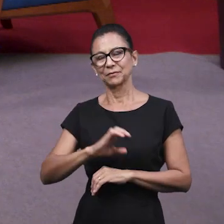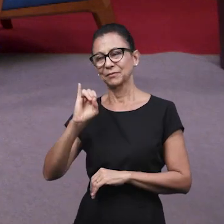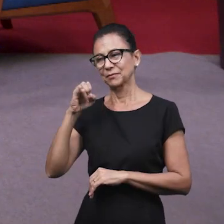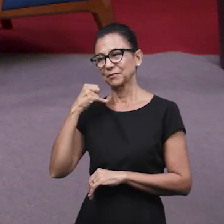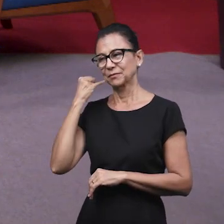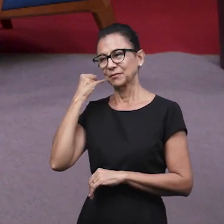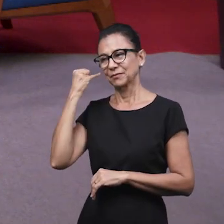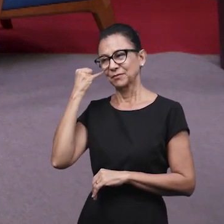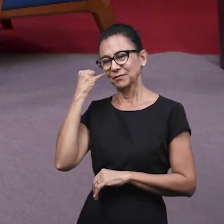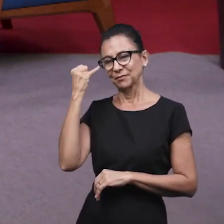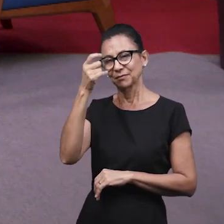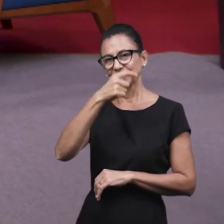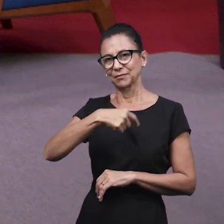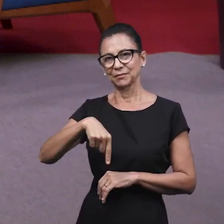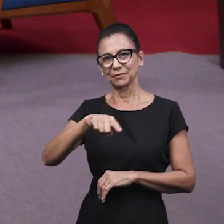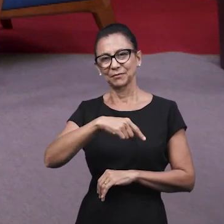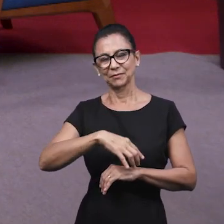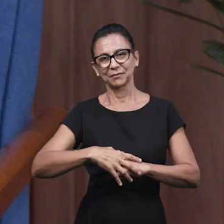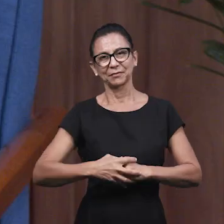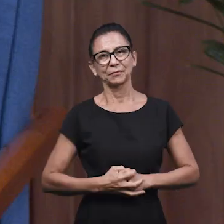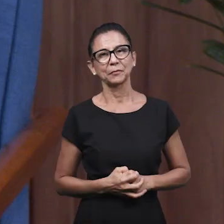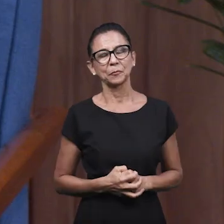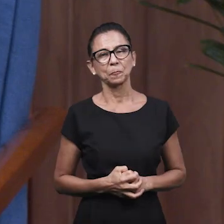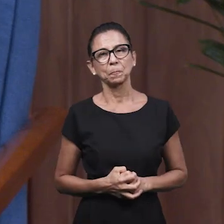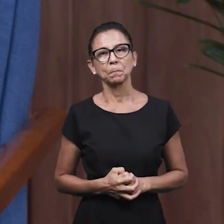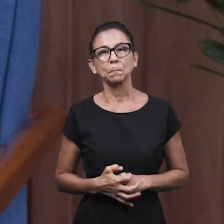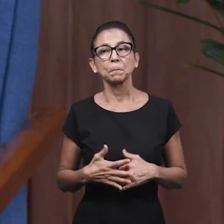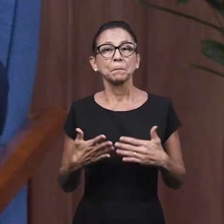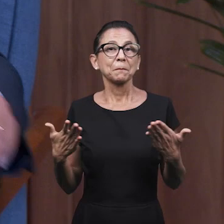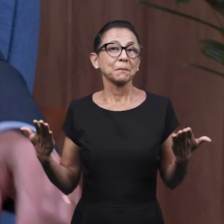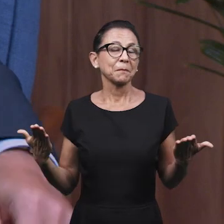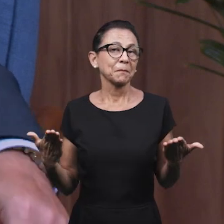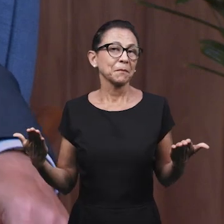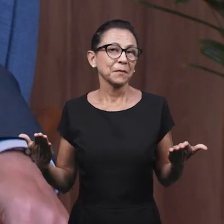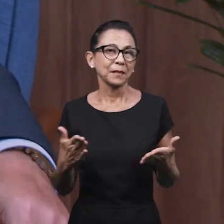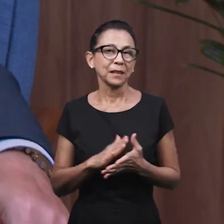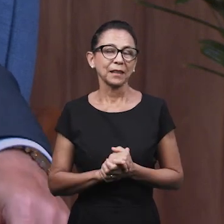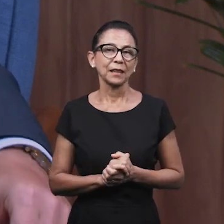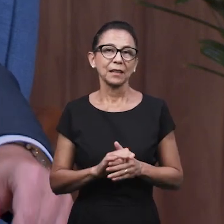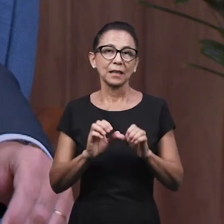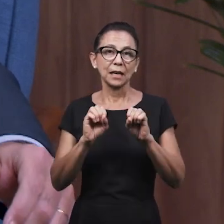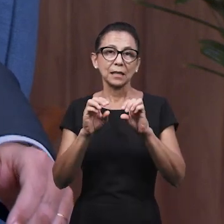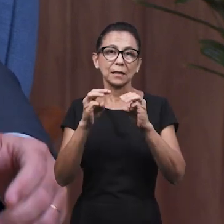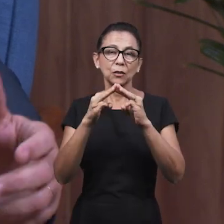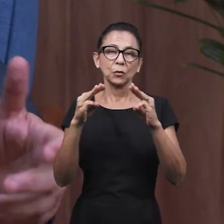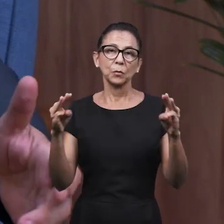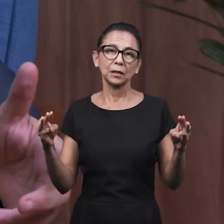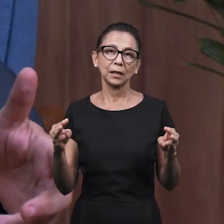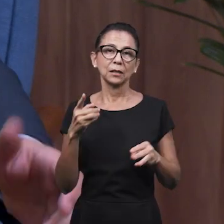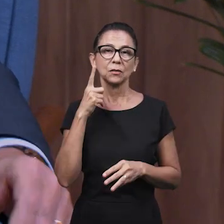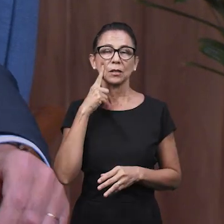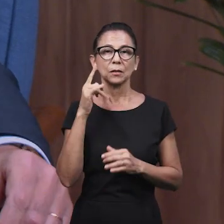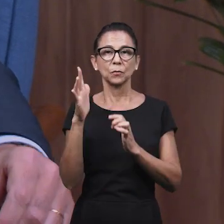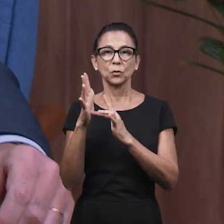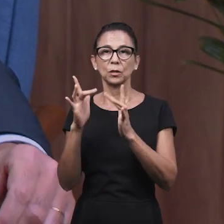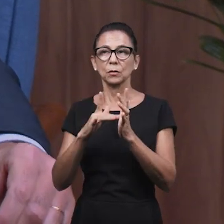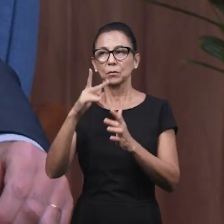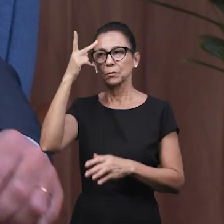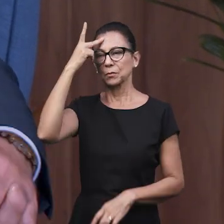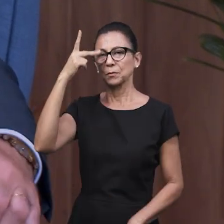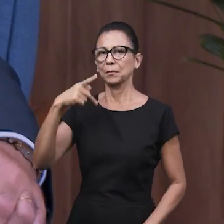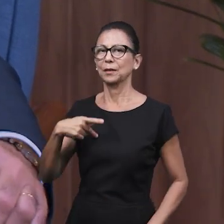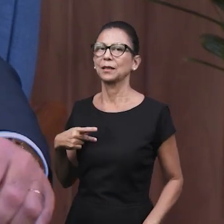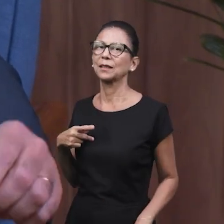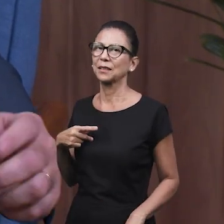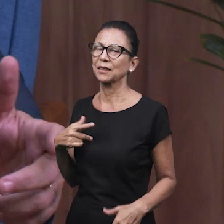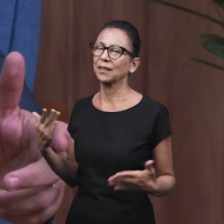paix du Seigneur à tous. Amen. La paix du Seigneur. Nous avons parlé du volet du son de Manaïm sur l'aspect humain du Seigneur Jésus. Et maintenant,